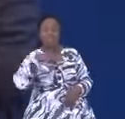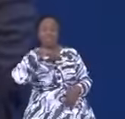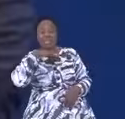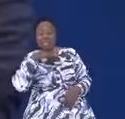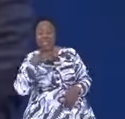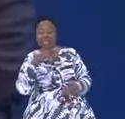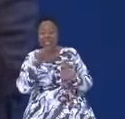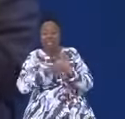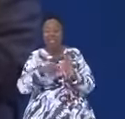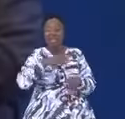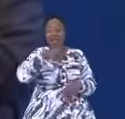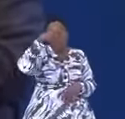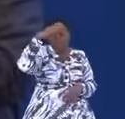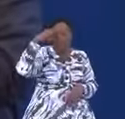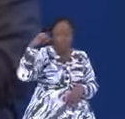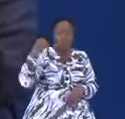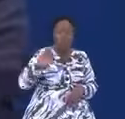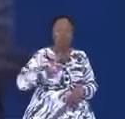de notre pays